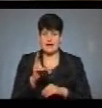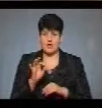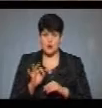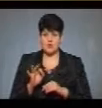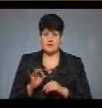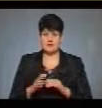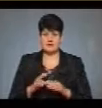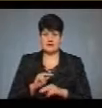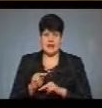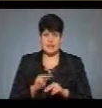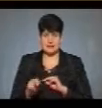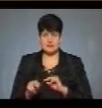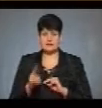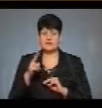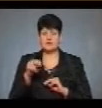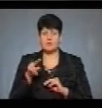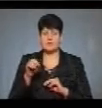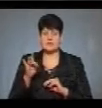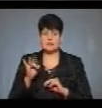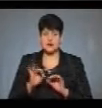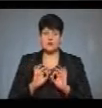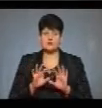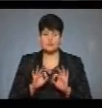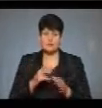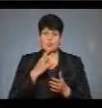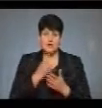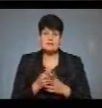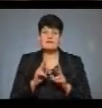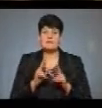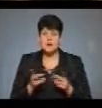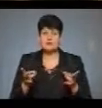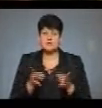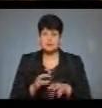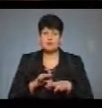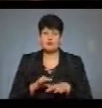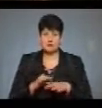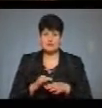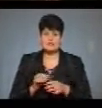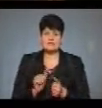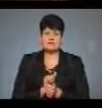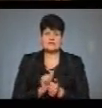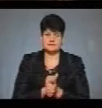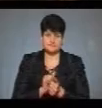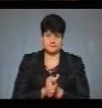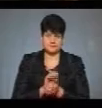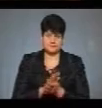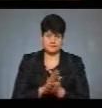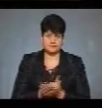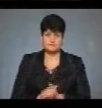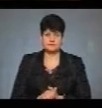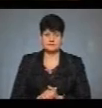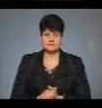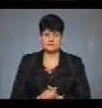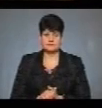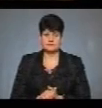тренінг. Дмитро Пастернак розповів та показав, як потрібно поводитися з твердими побутовими відходами. Знаєте, що